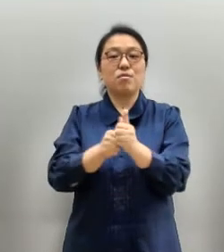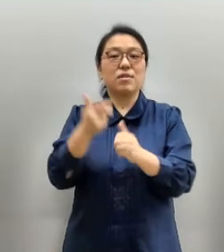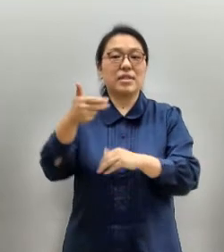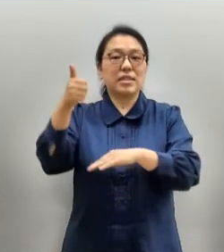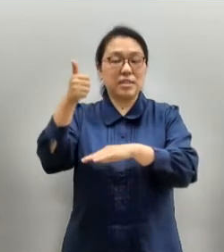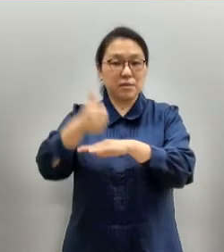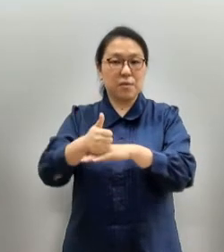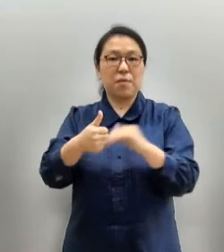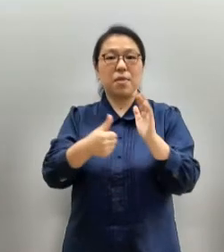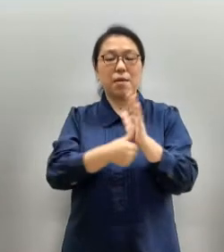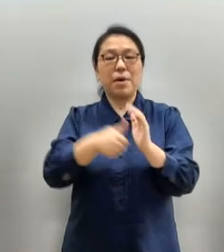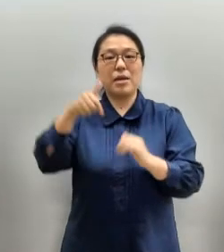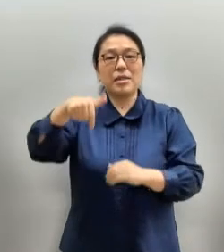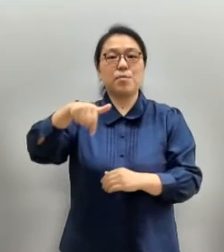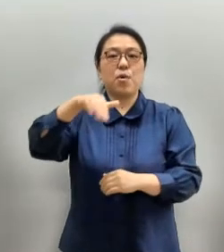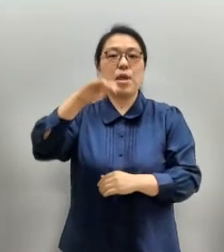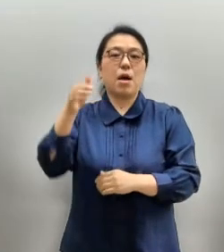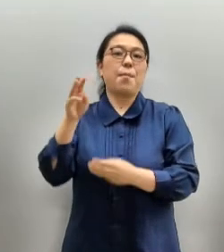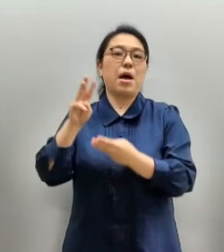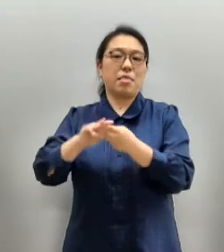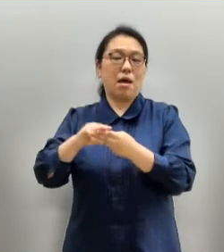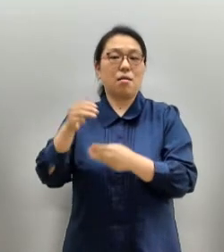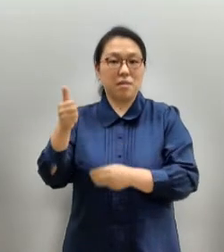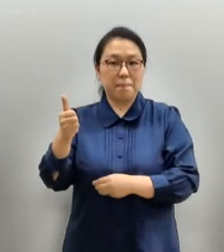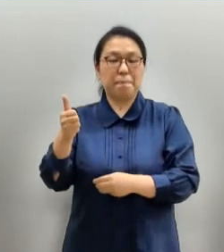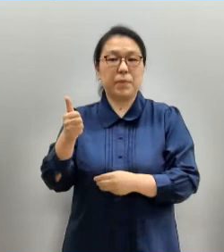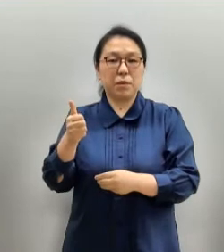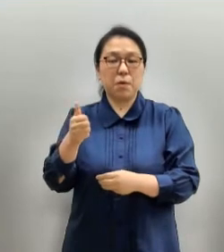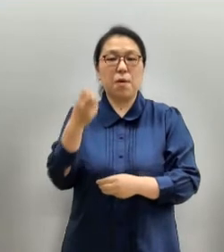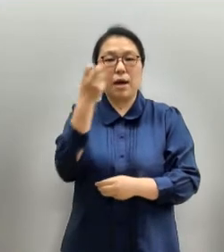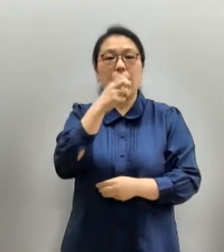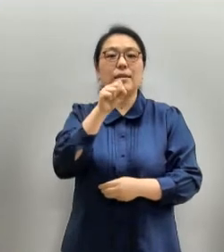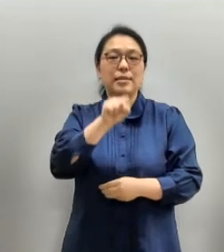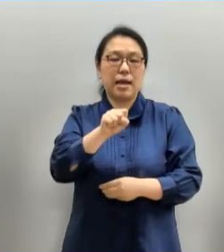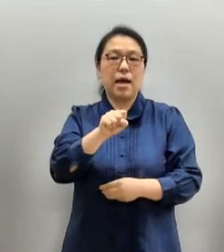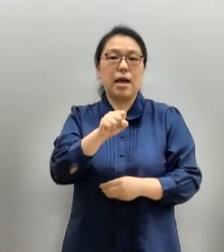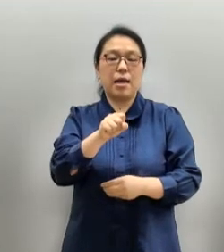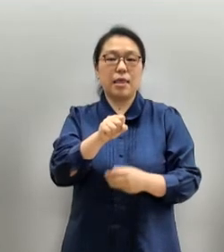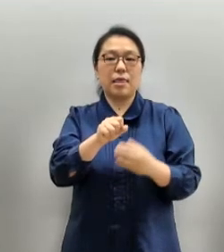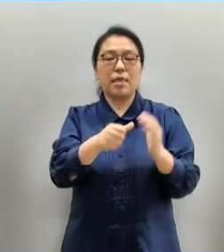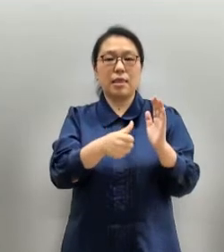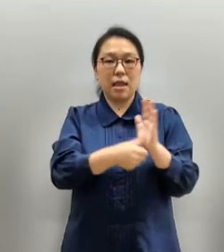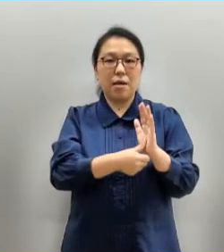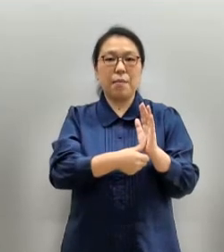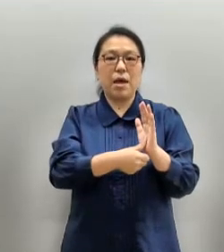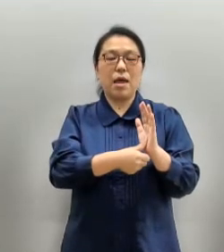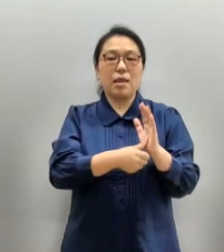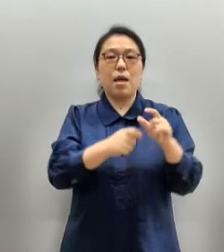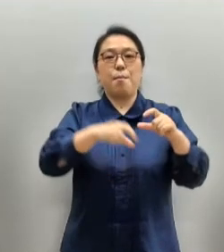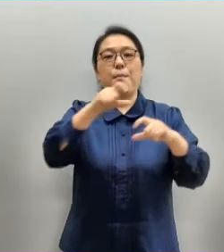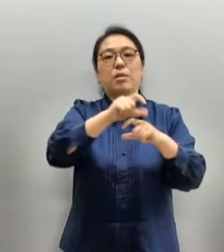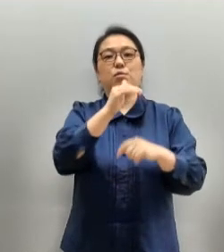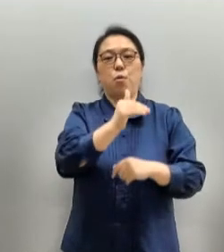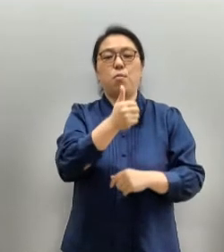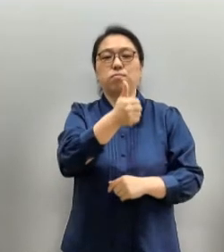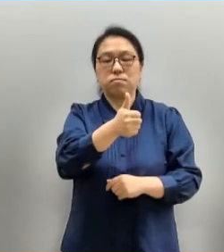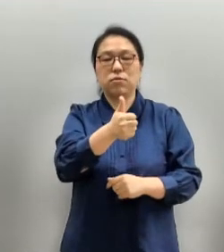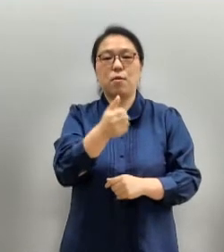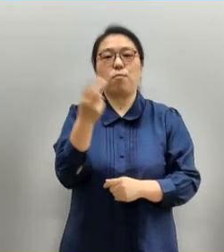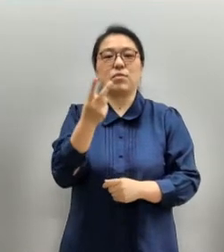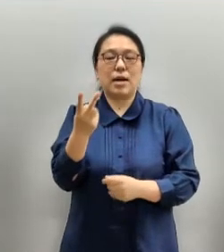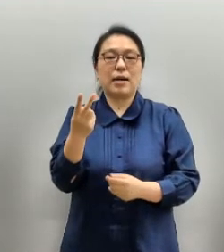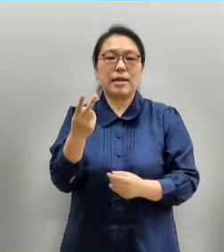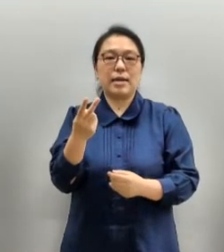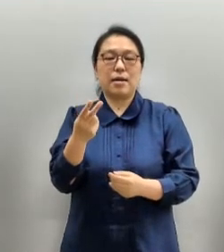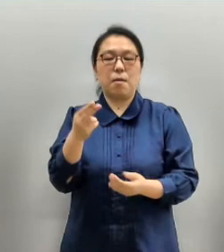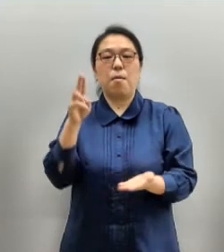ですね、下山田松戸副市長そして監査委員として松戸弘明監査委員の2人の